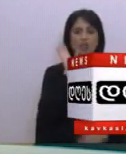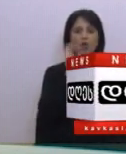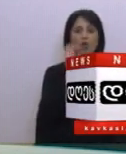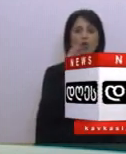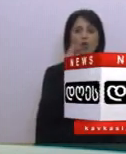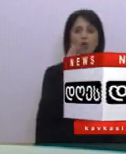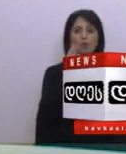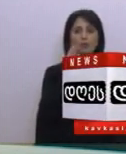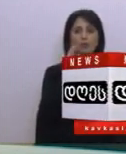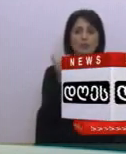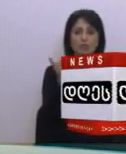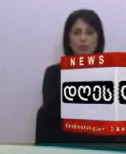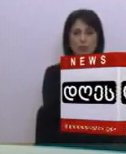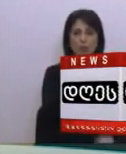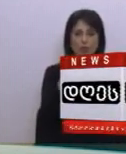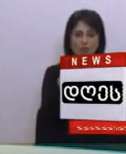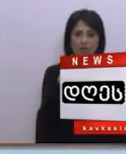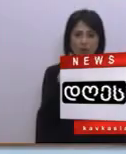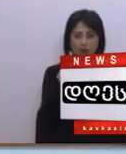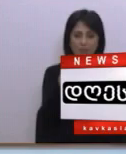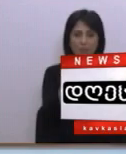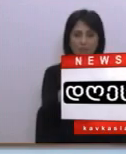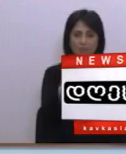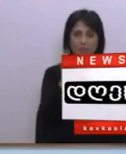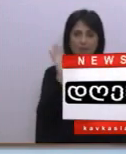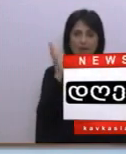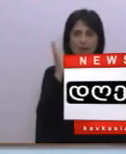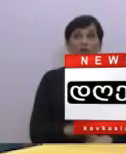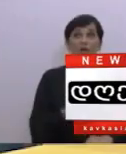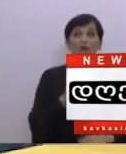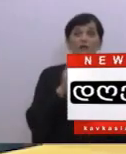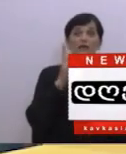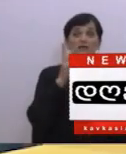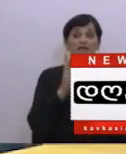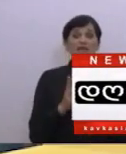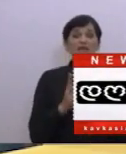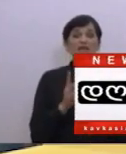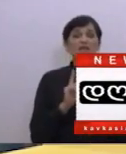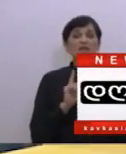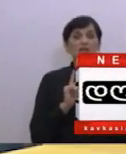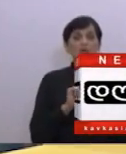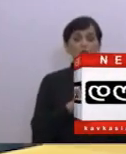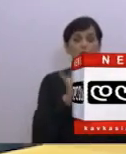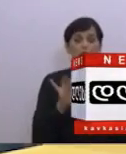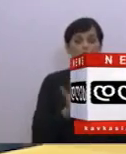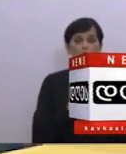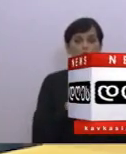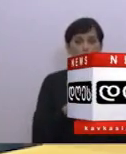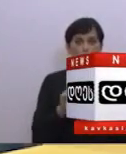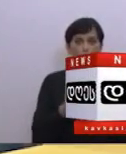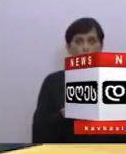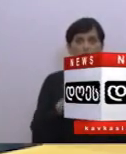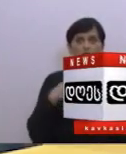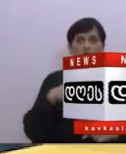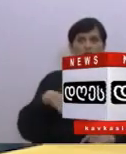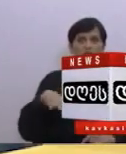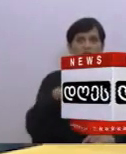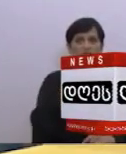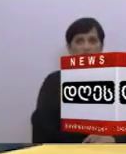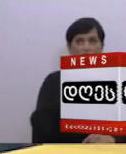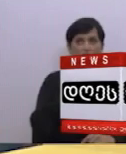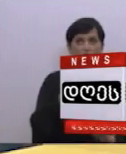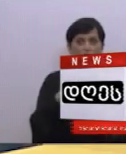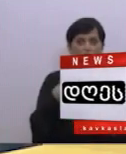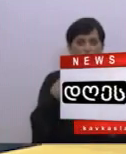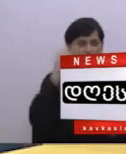Rodis, Shemova, Anacleiași, Irveli Gemi. Am proiectan dacă au și rebit. Sakartvelom morigjerze